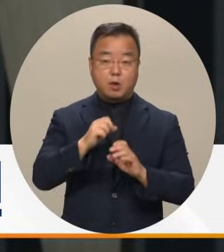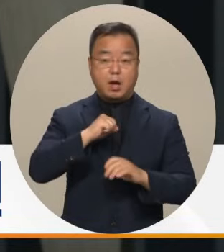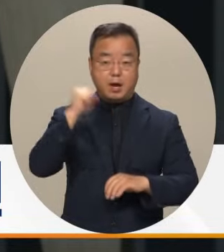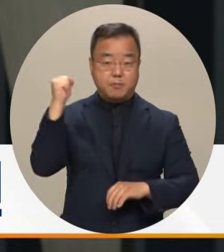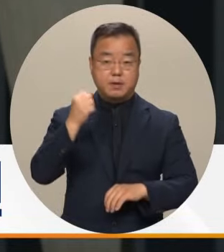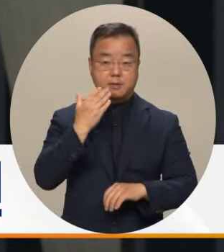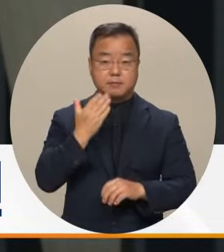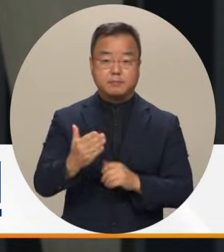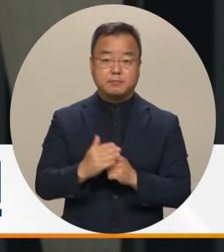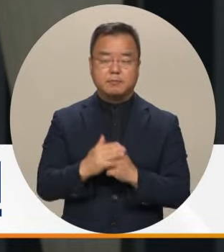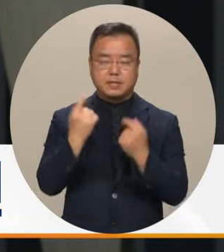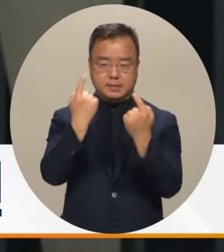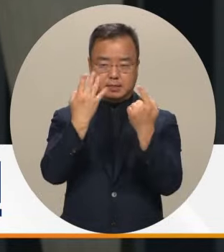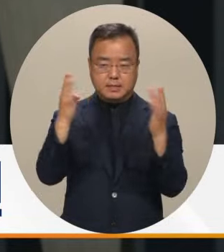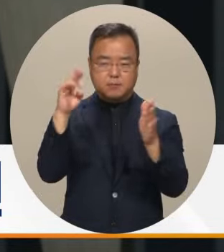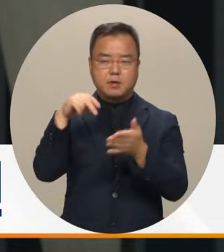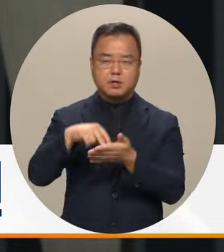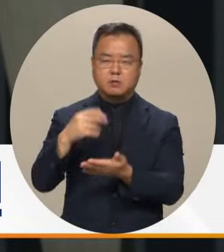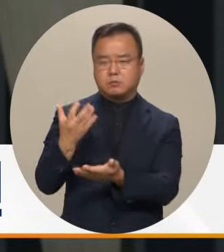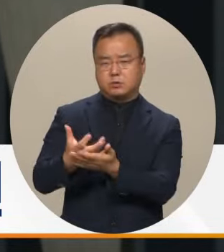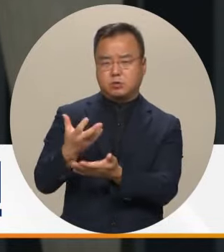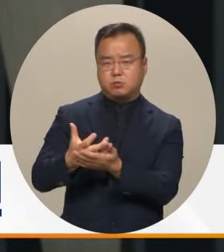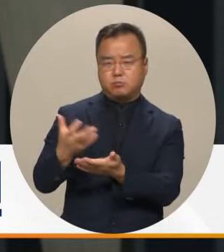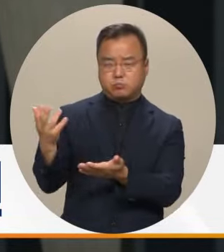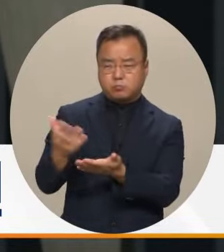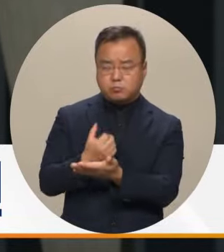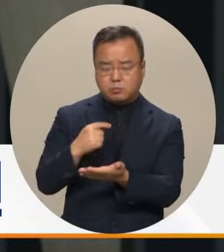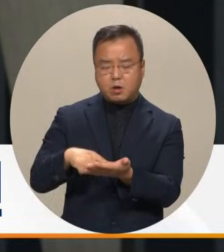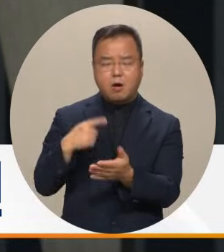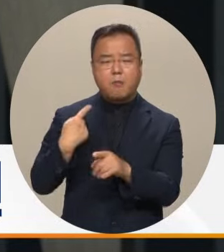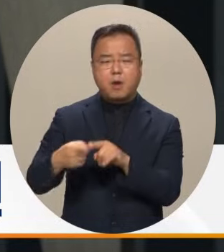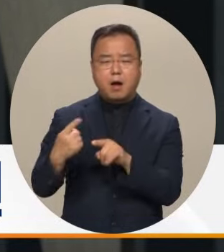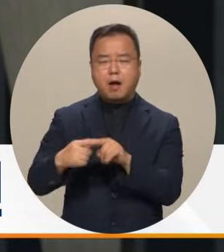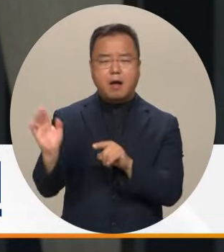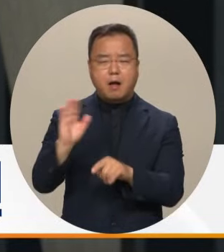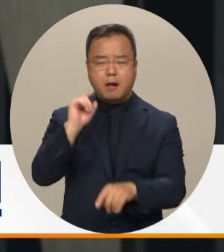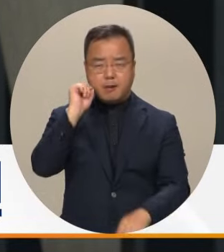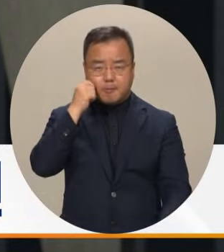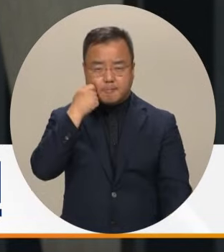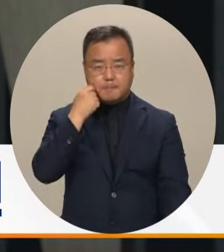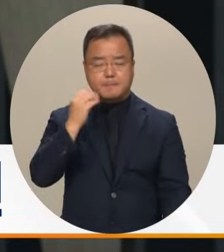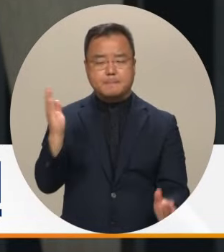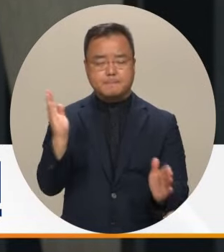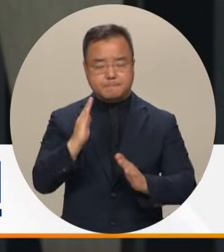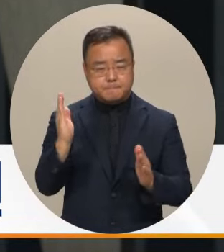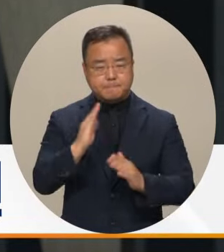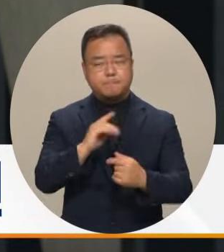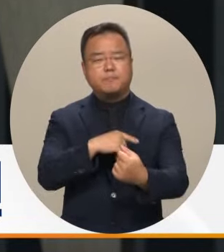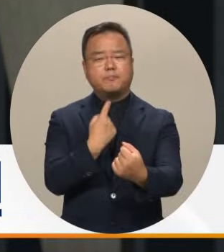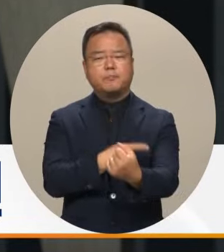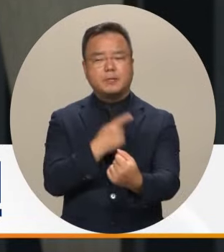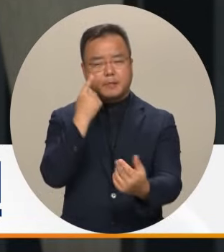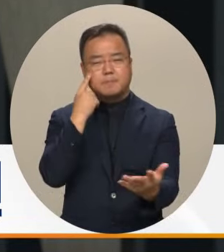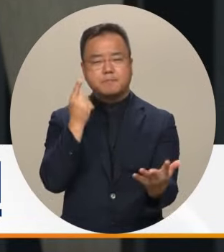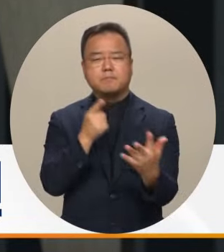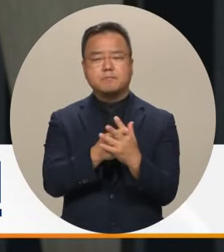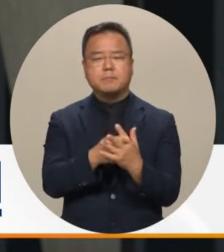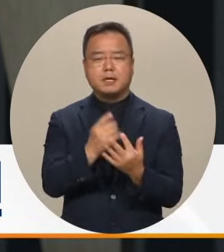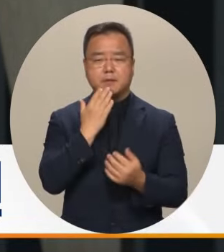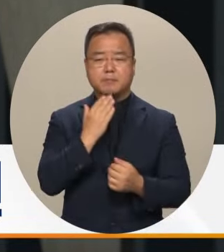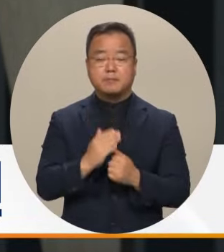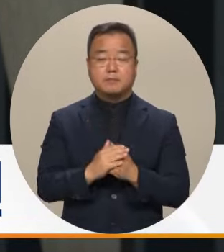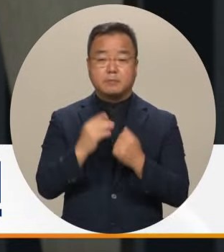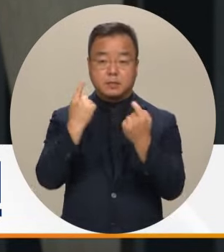그만큼 대학 입장에서는 서류만으로는 파악할 수 없었던 우리 학생들의 영향을 확인했다고 볼 수 있는데요 아무래도